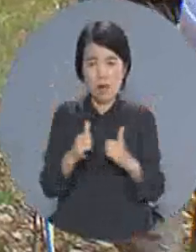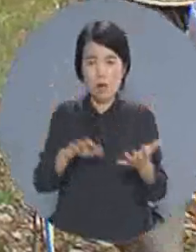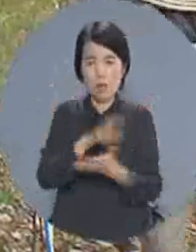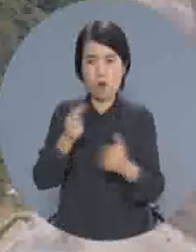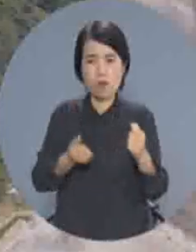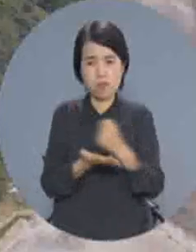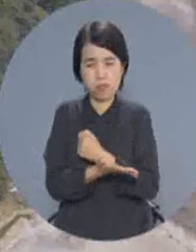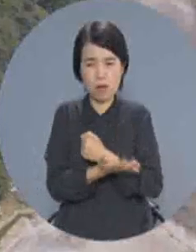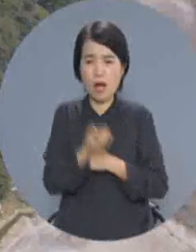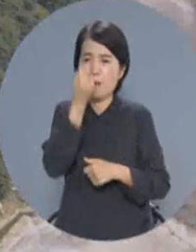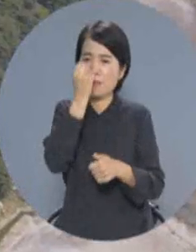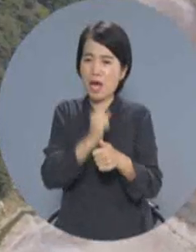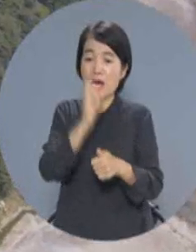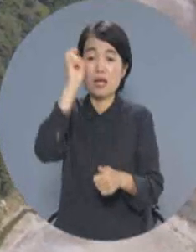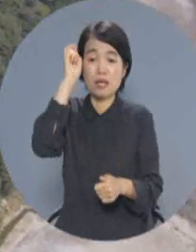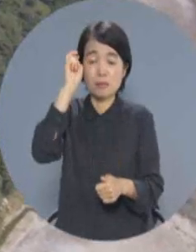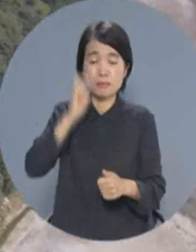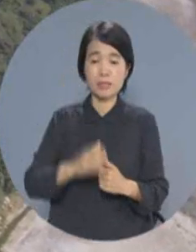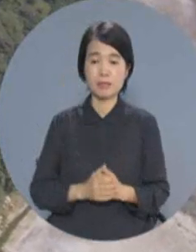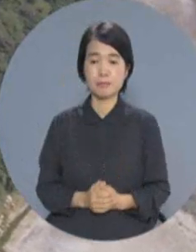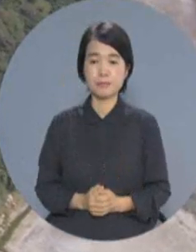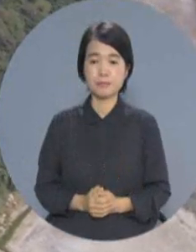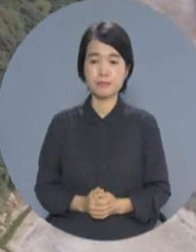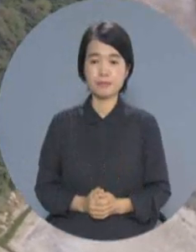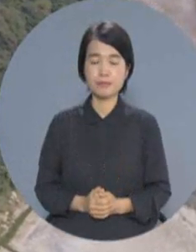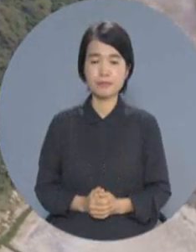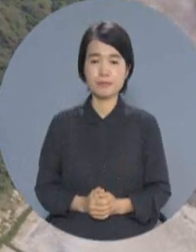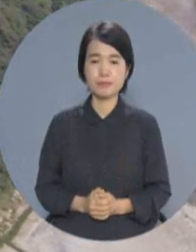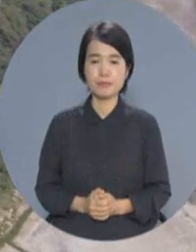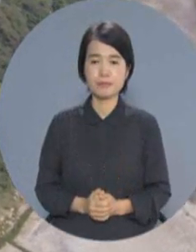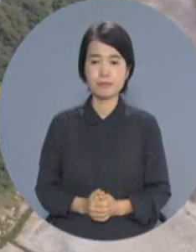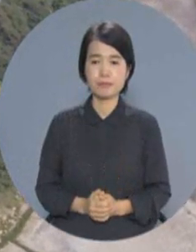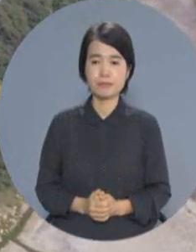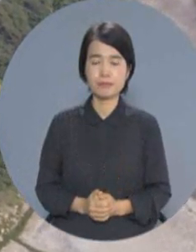내 또 한 차례 파장이 불가피할 것으로 보입니다. MBC 뉴스 김주입니다.